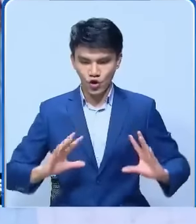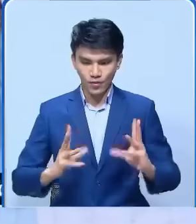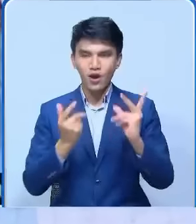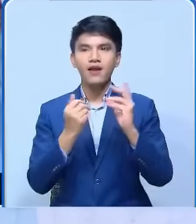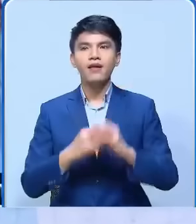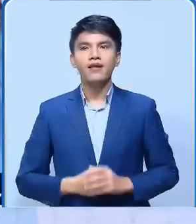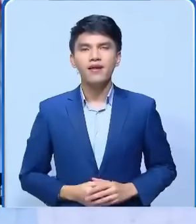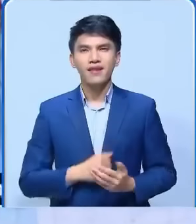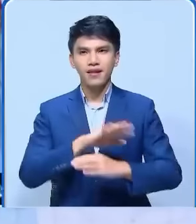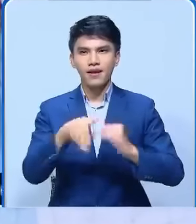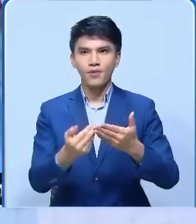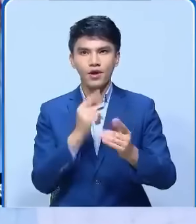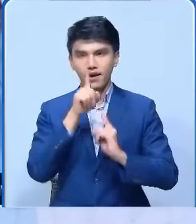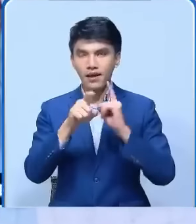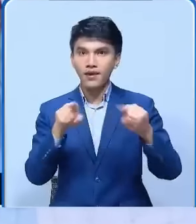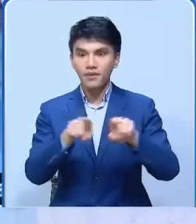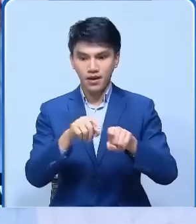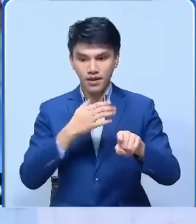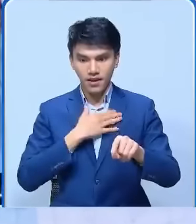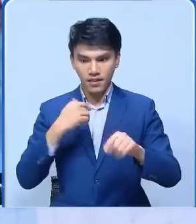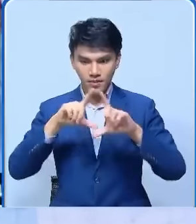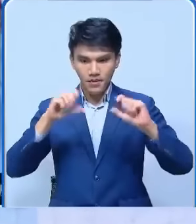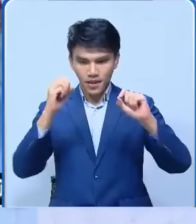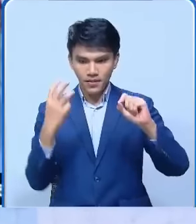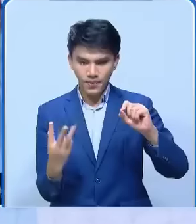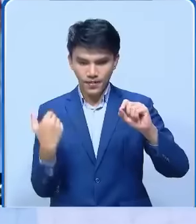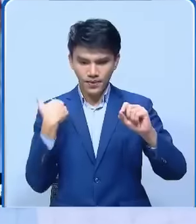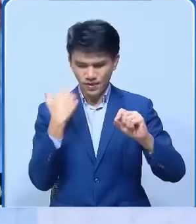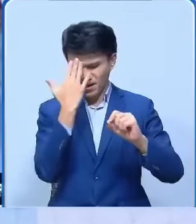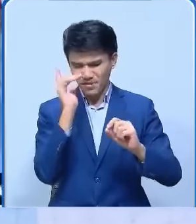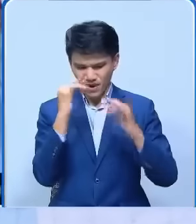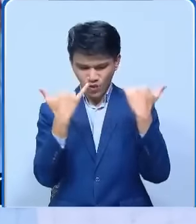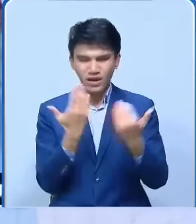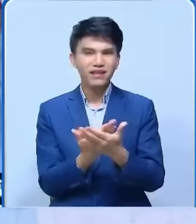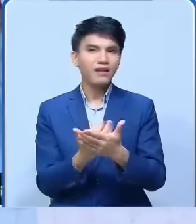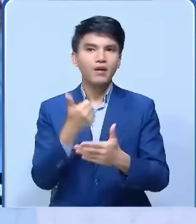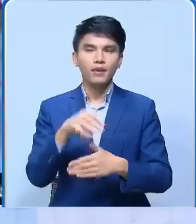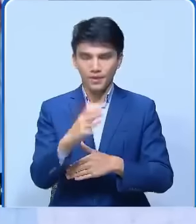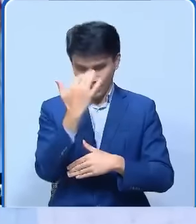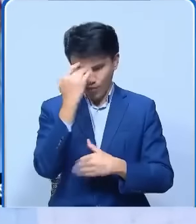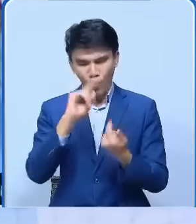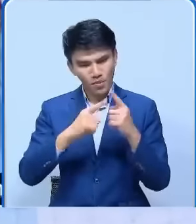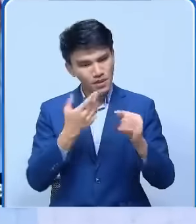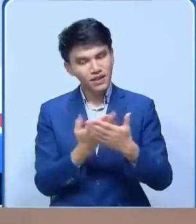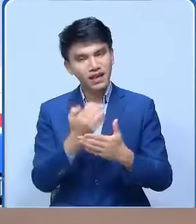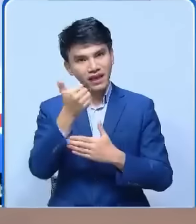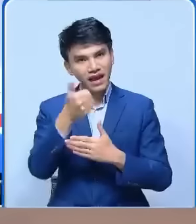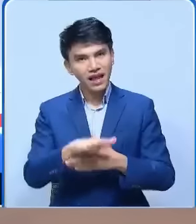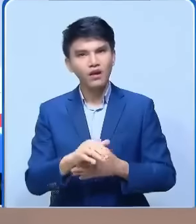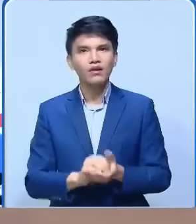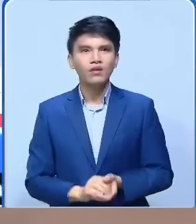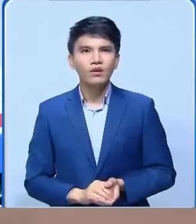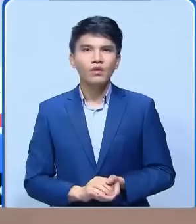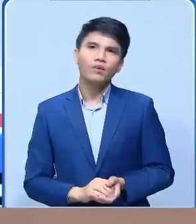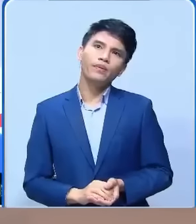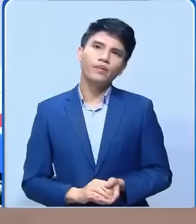ลมหลายท่านก็ถามว่าอ้าวฉันมีบัตรสวัสดิการแห่งรัฐทำไมวันนี้ฉันไม่ได้เงินเหมือนเพื่อนทำไมเพื่อนได้เงินก่อนมันนั่งบอกอยู่ข้